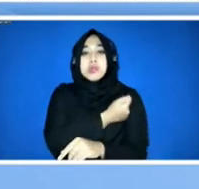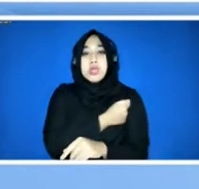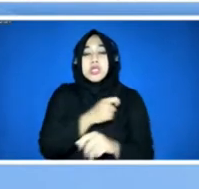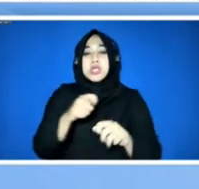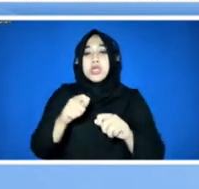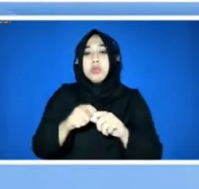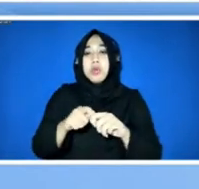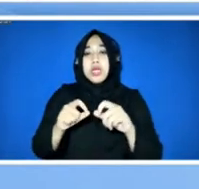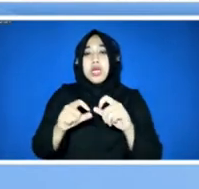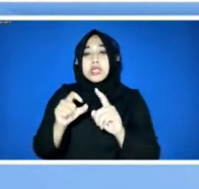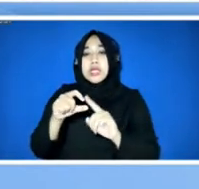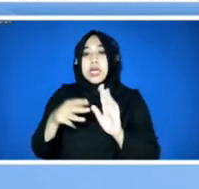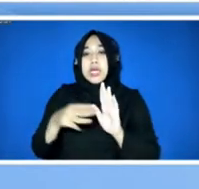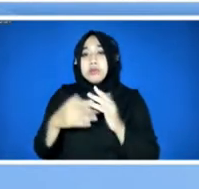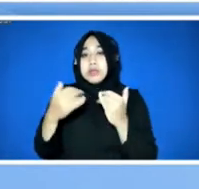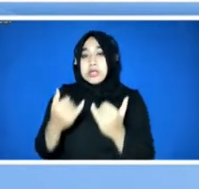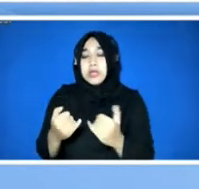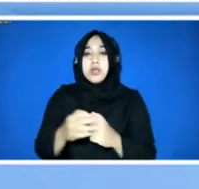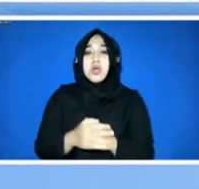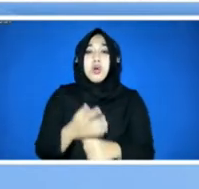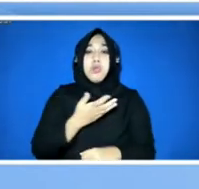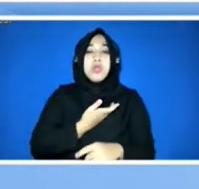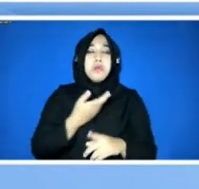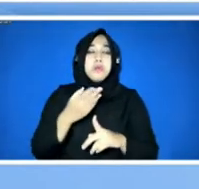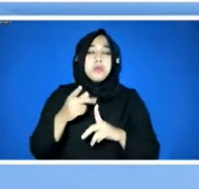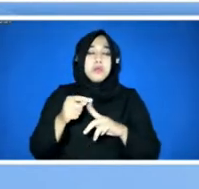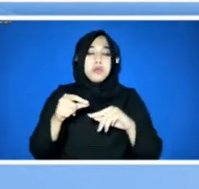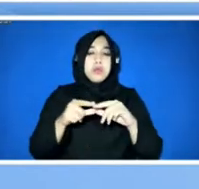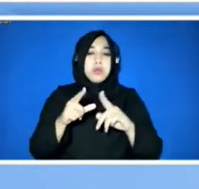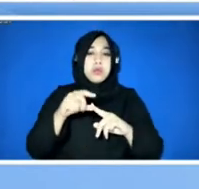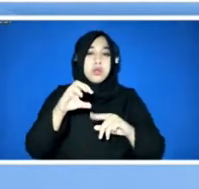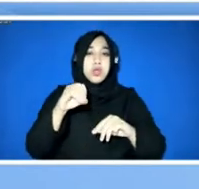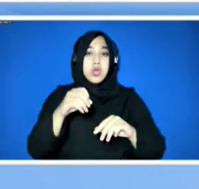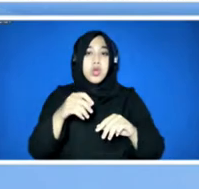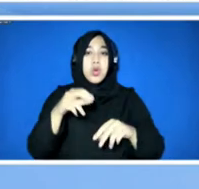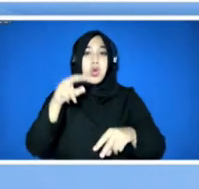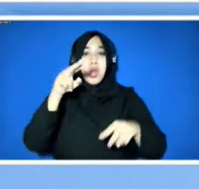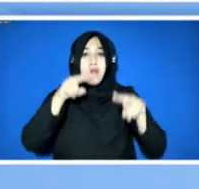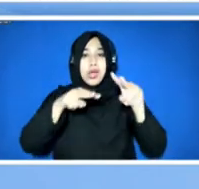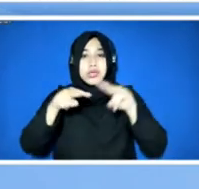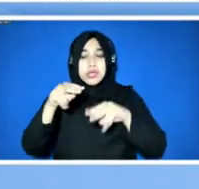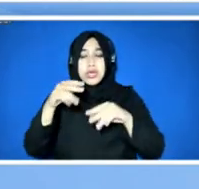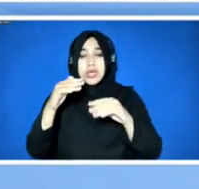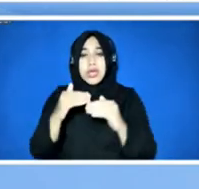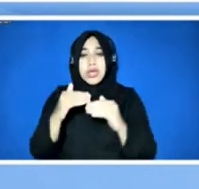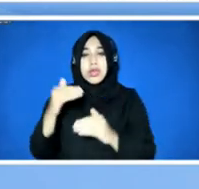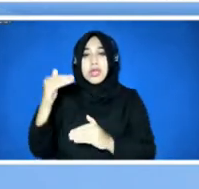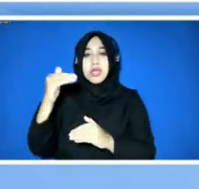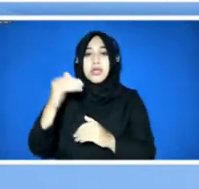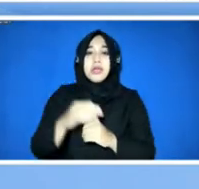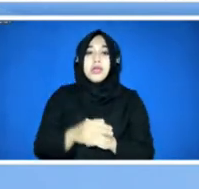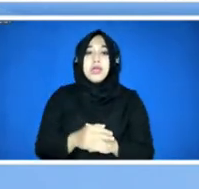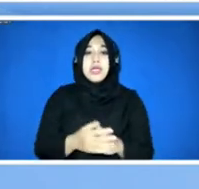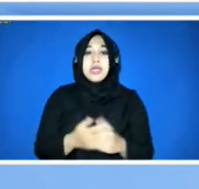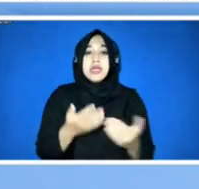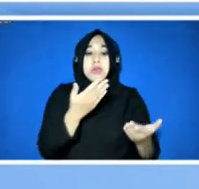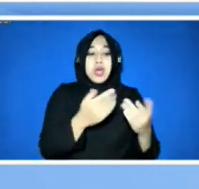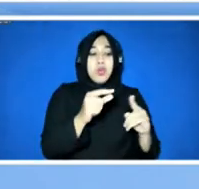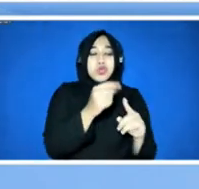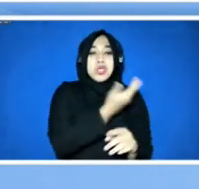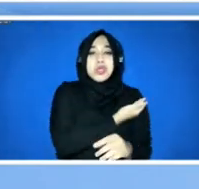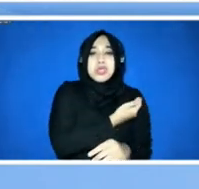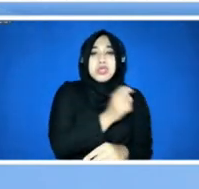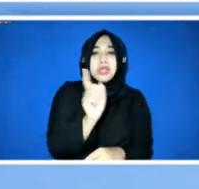memiliki rasio lacak lebih tinggi, 20% rata-rata, dari puskesmas yang tidak. Karena mungkin kondisinya punya